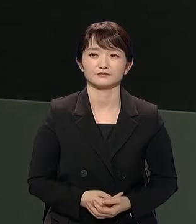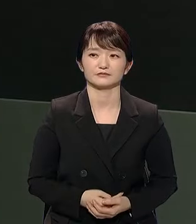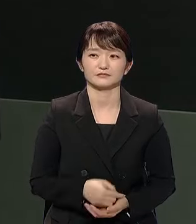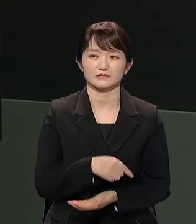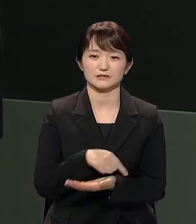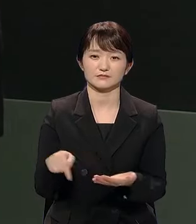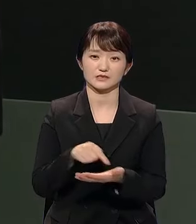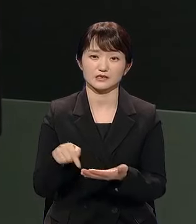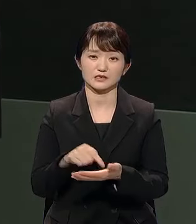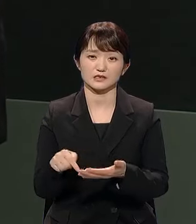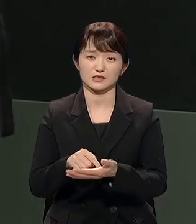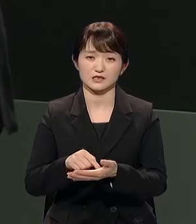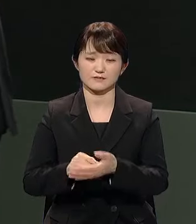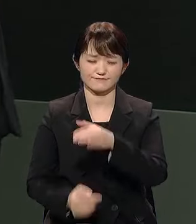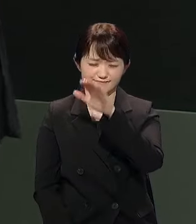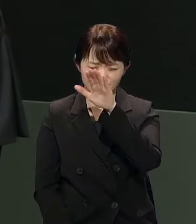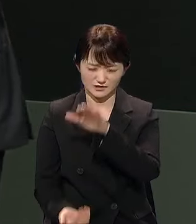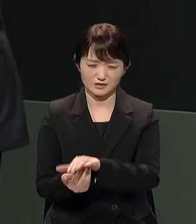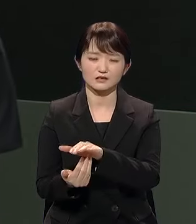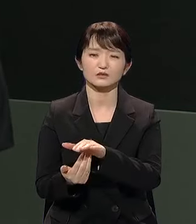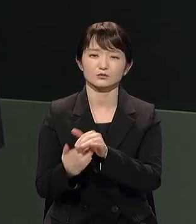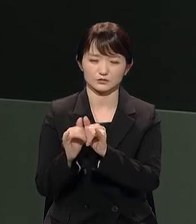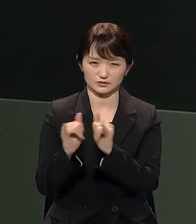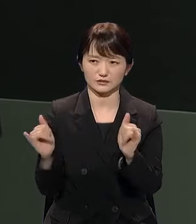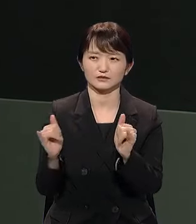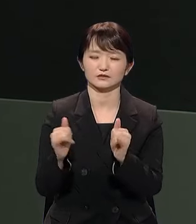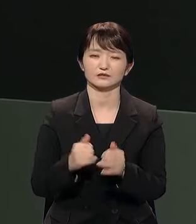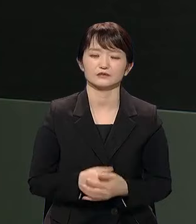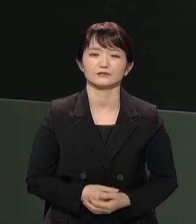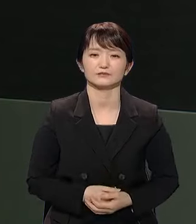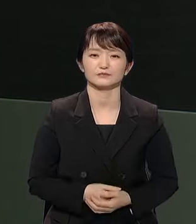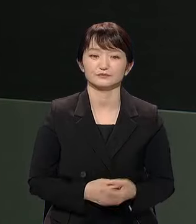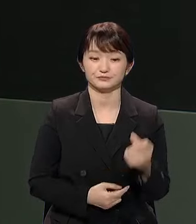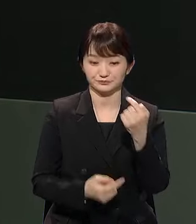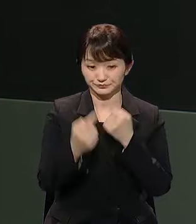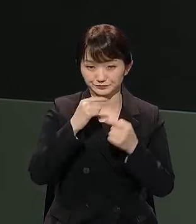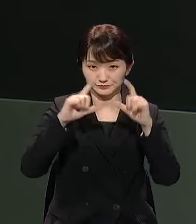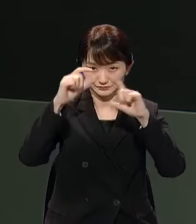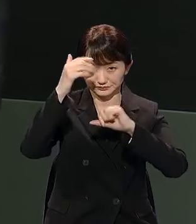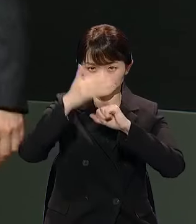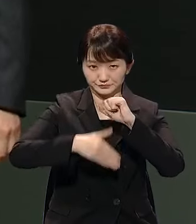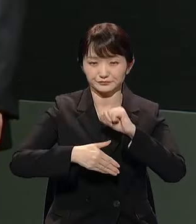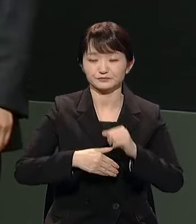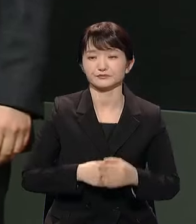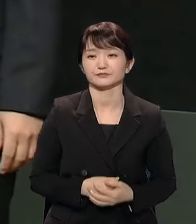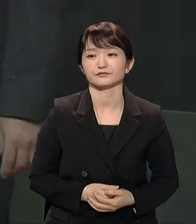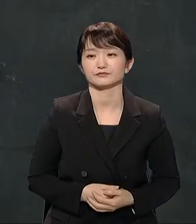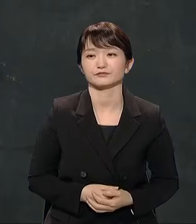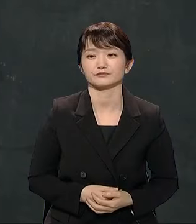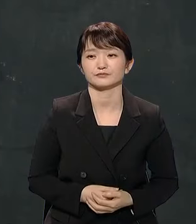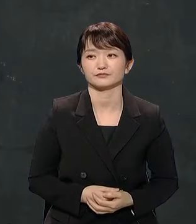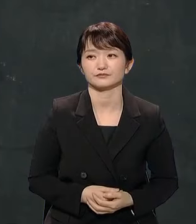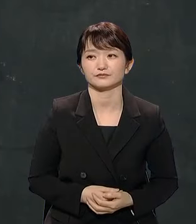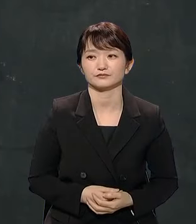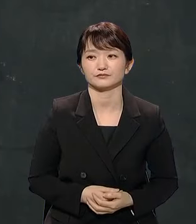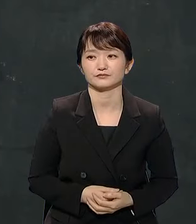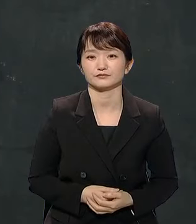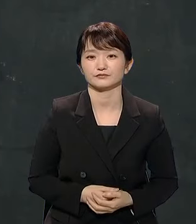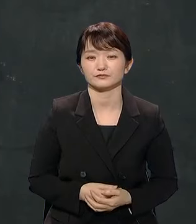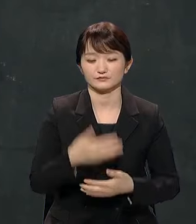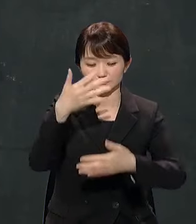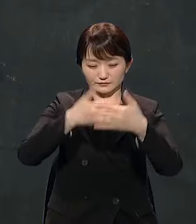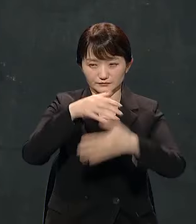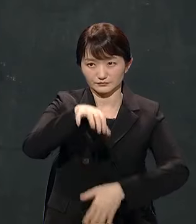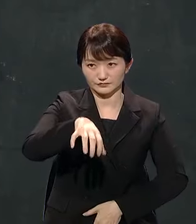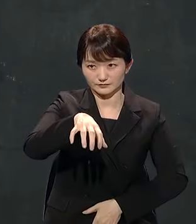민태 달인들 아 진짜 자 어 제보해 주신 사진 만나보시죠 자 영화관에